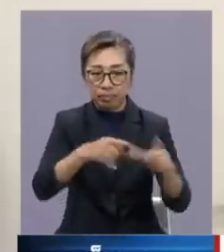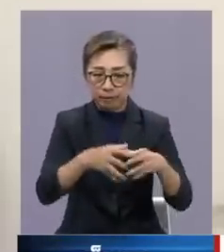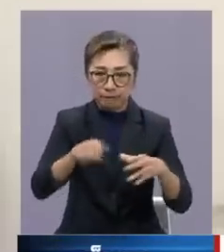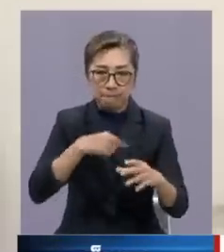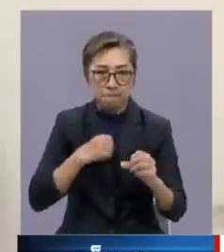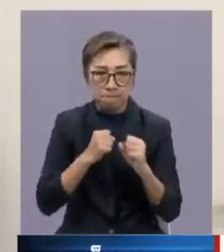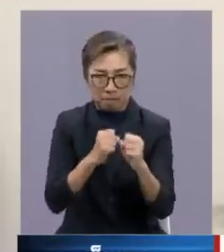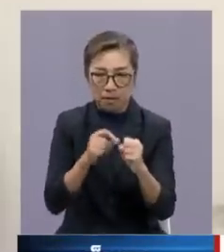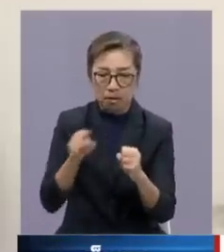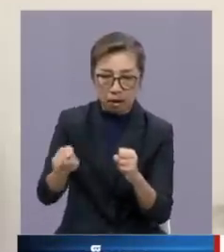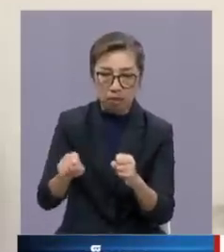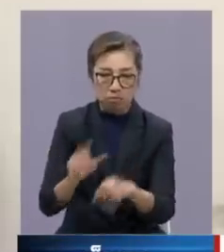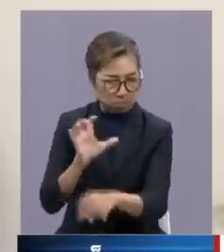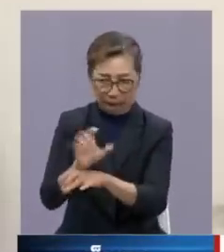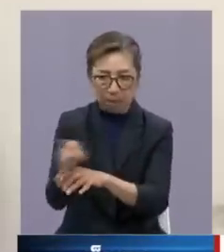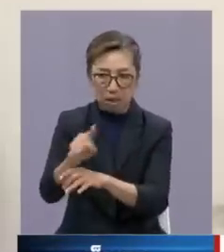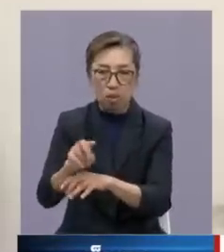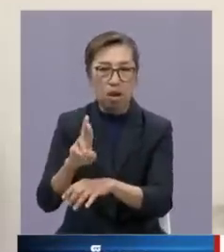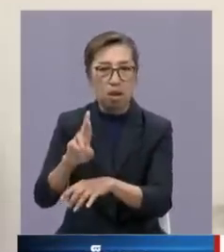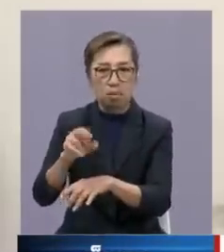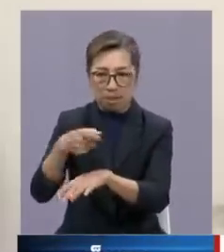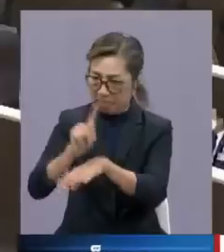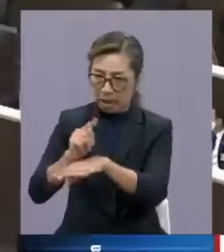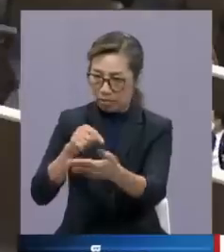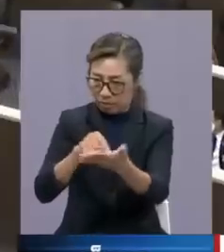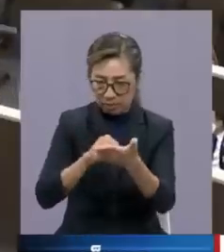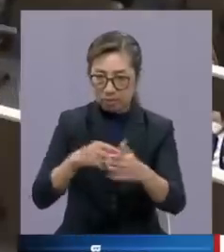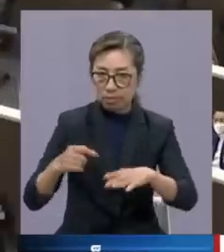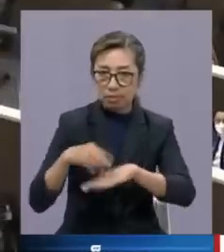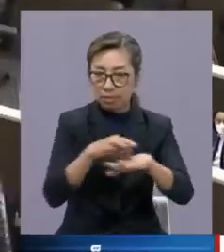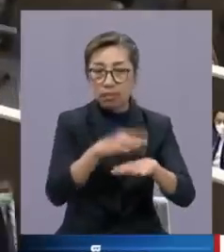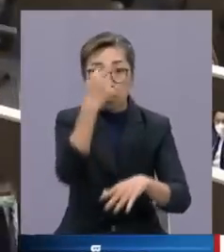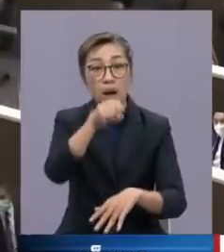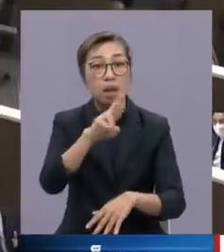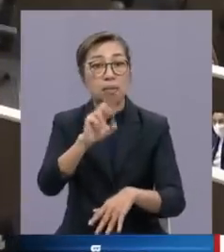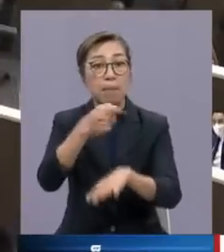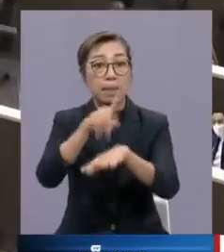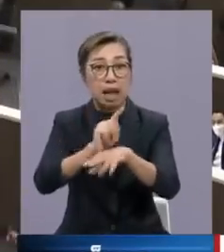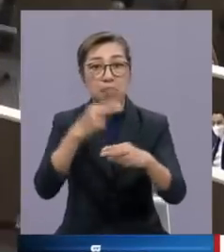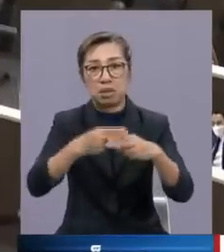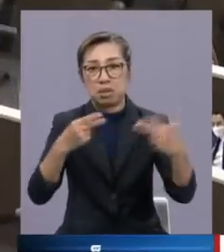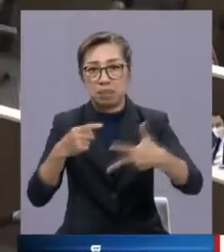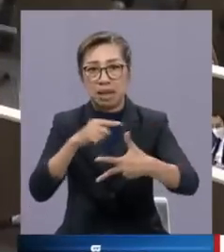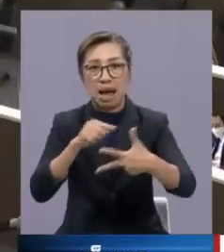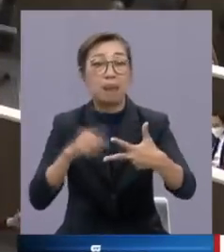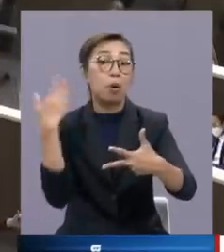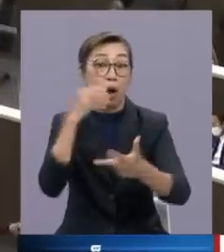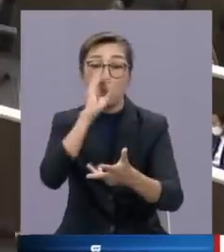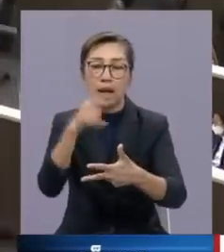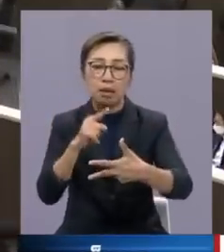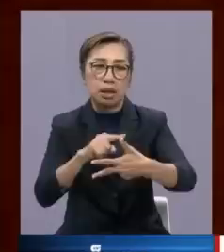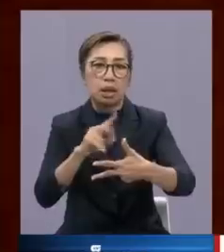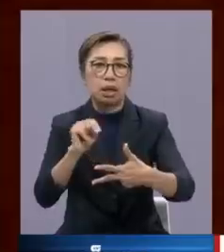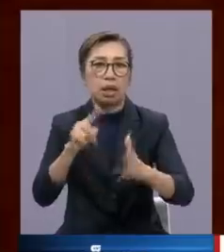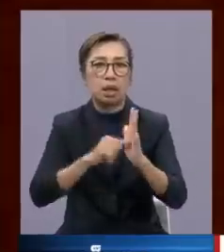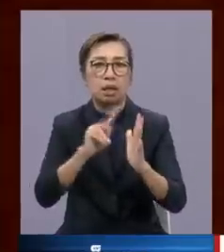ดดีลอย่างที่บอกอะครับก้าวไกลเองเขาเตรียมเสนอ3รายชื่อแคนดิเดตประธานสภาชื่อที่ออกมาที่เรารายงานก็มีทั้งคุณณัฐวุ